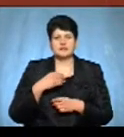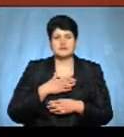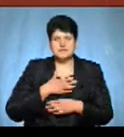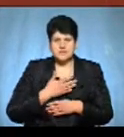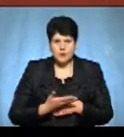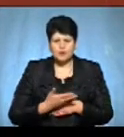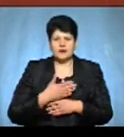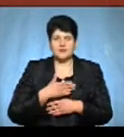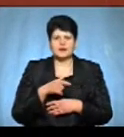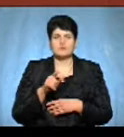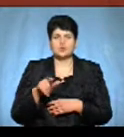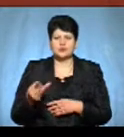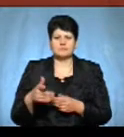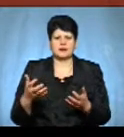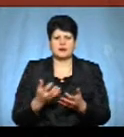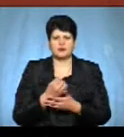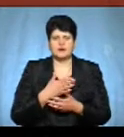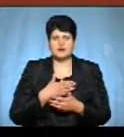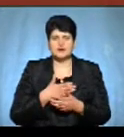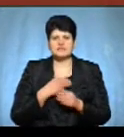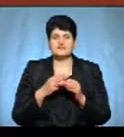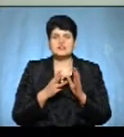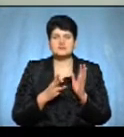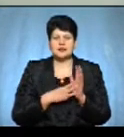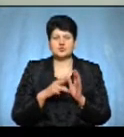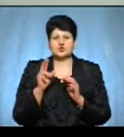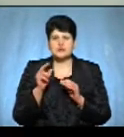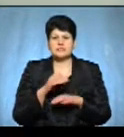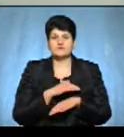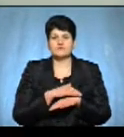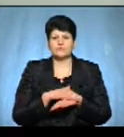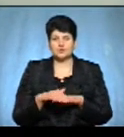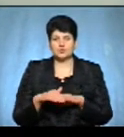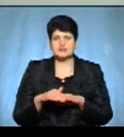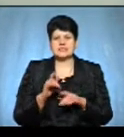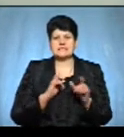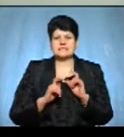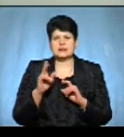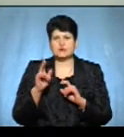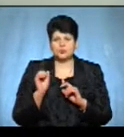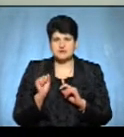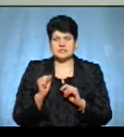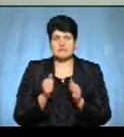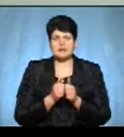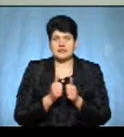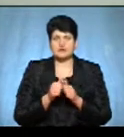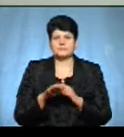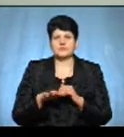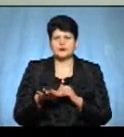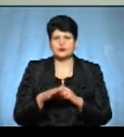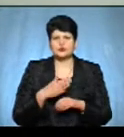також тим людям, які нас рятували. Особисто мене, пам'ятаю, 18 числа з вулиці, вже не Інститутської, там прилеглої до неї,